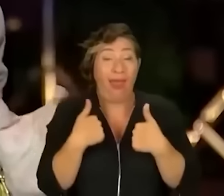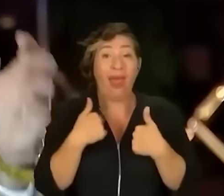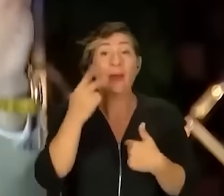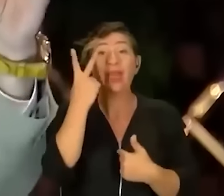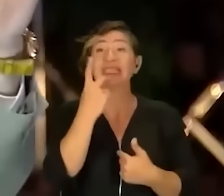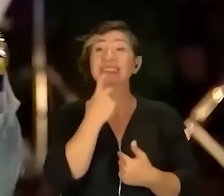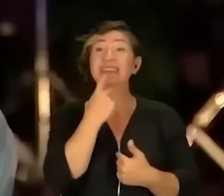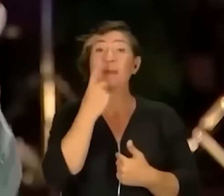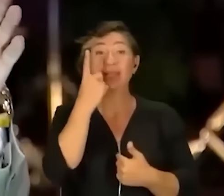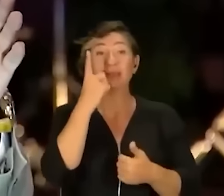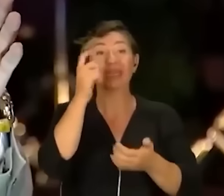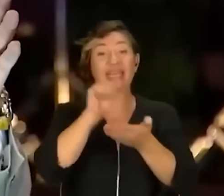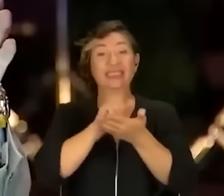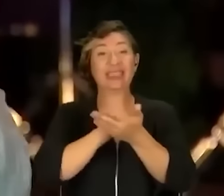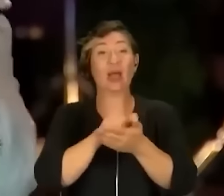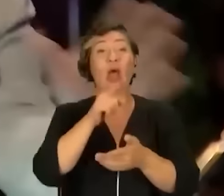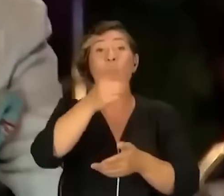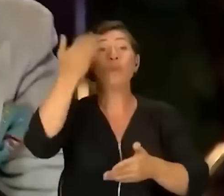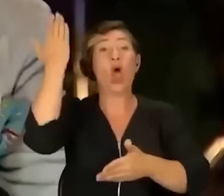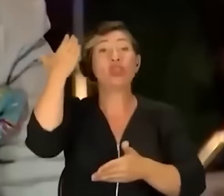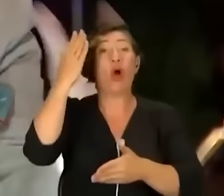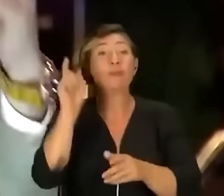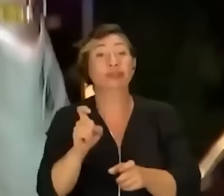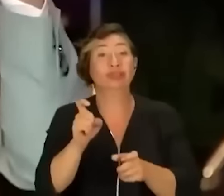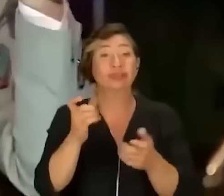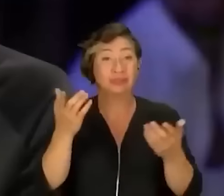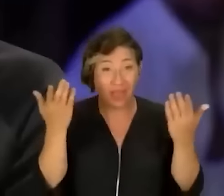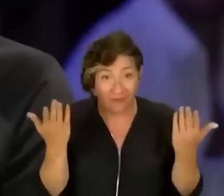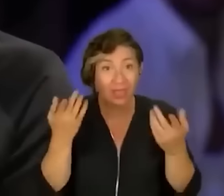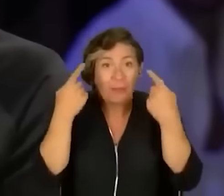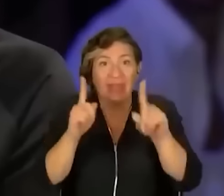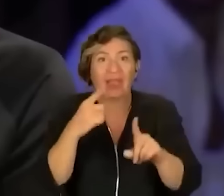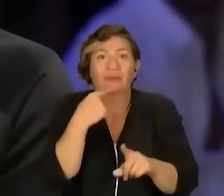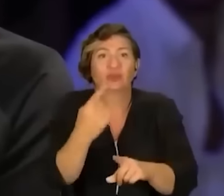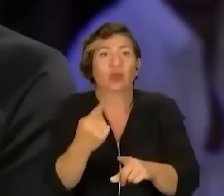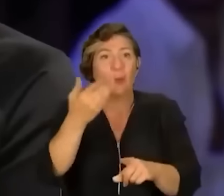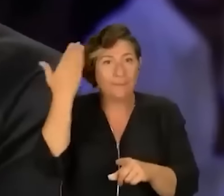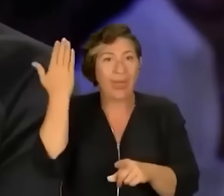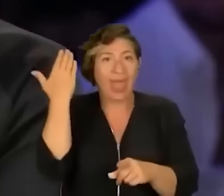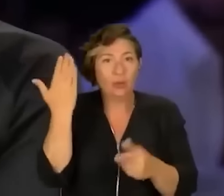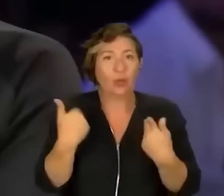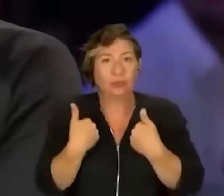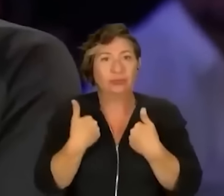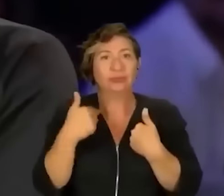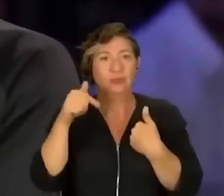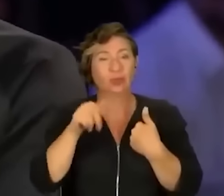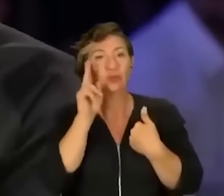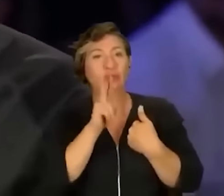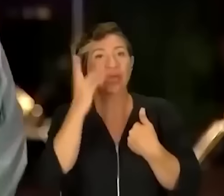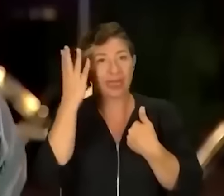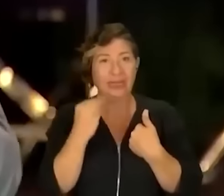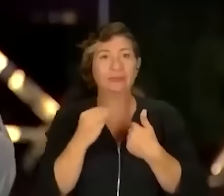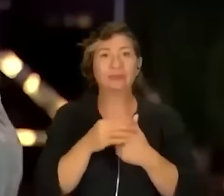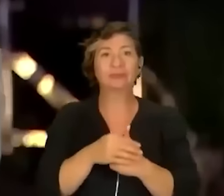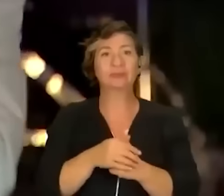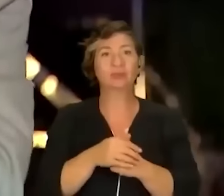iki senede bir gazete birinci sayfadan giriyor. Boyatıyormuş. Evet, bin kere söyledi. Boyatıyormuş. Yani belli oldu bu zaten. Şeyde bugün görünce hani, ben de anladım. Yani